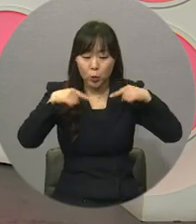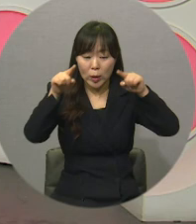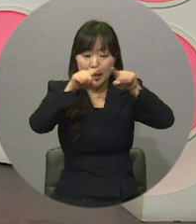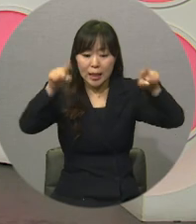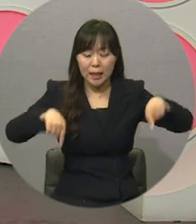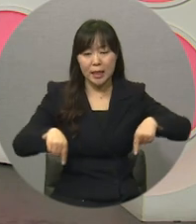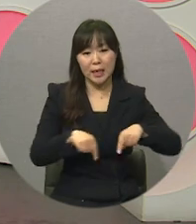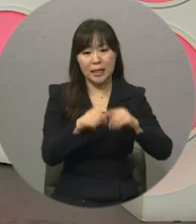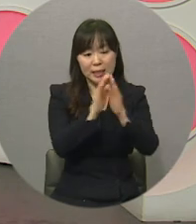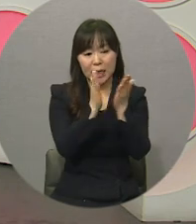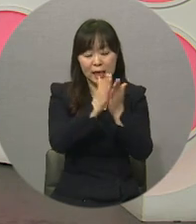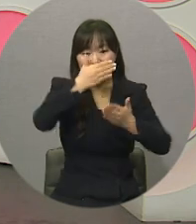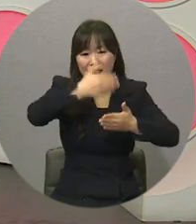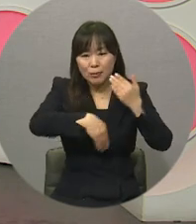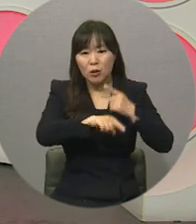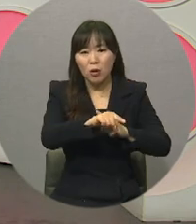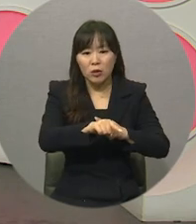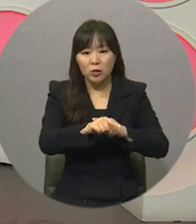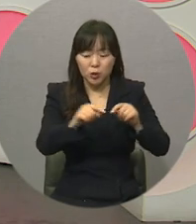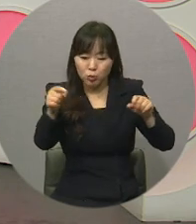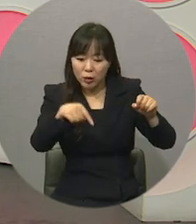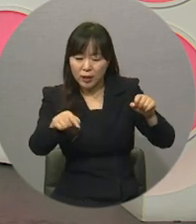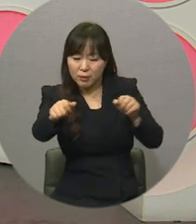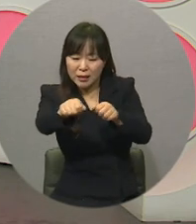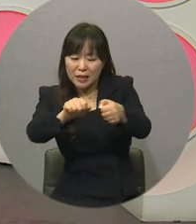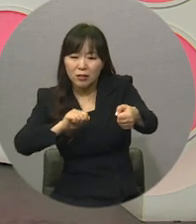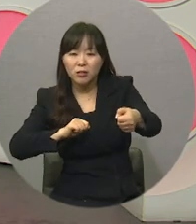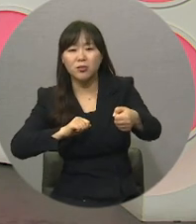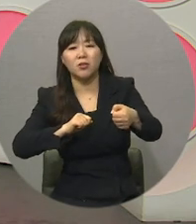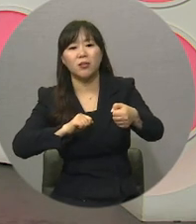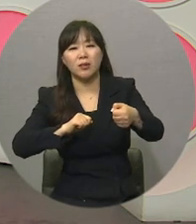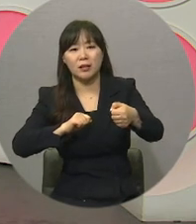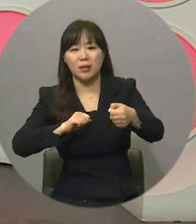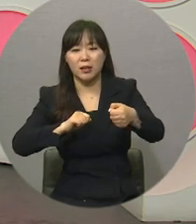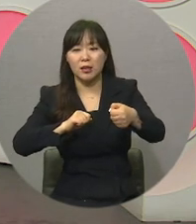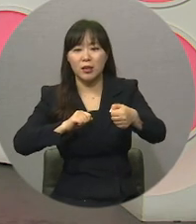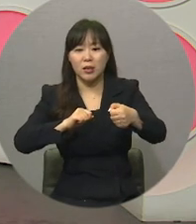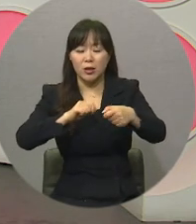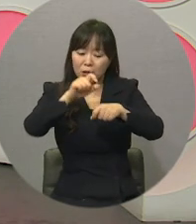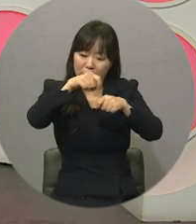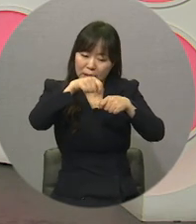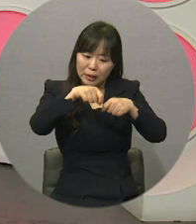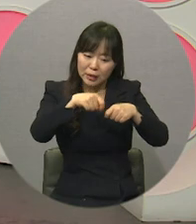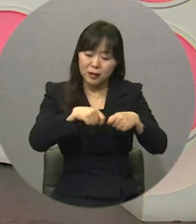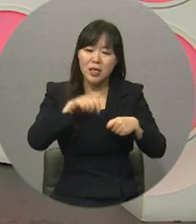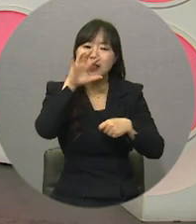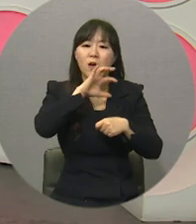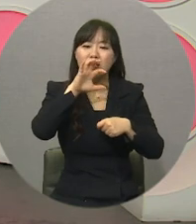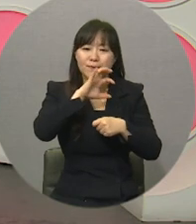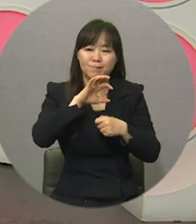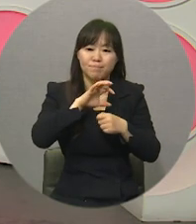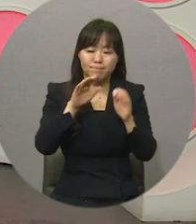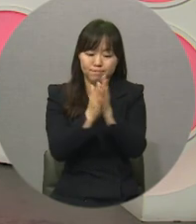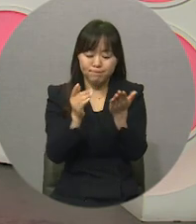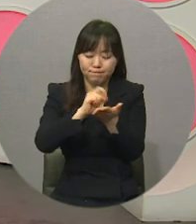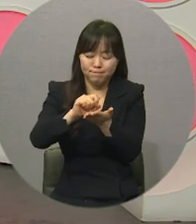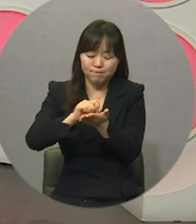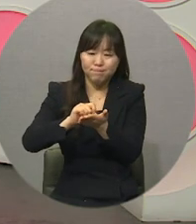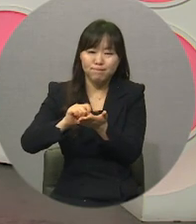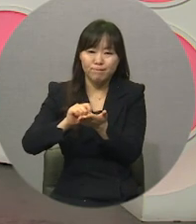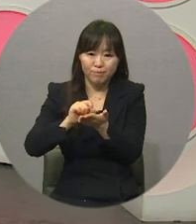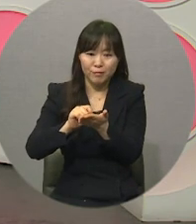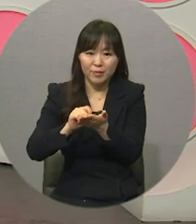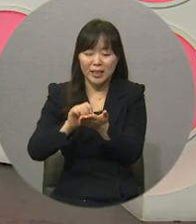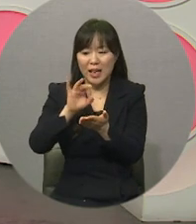거, 공책 남은 거 뒤에를 이렇게 뜯어가지고, 그거를 이렇게 꼬매가지고 연습장으로 쓰는 거예요.